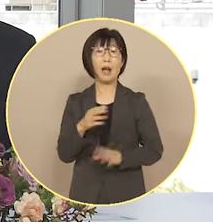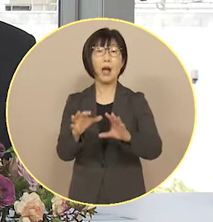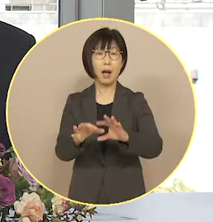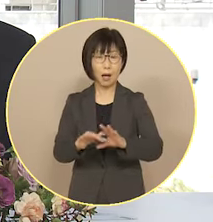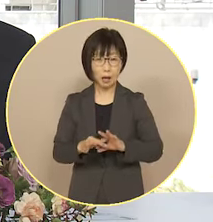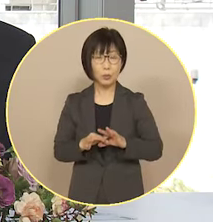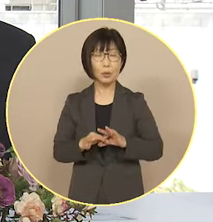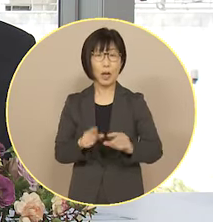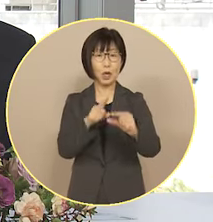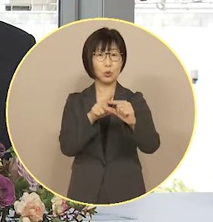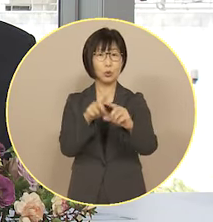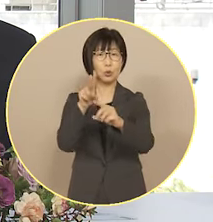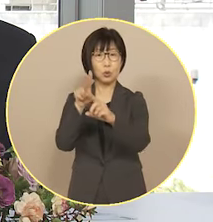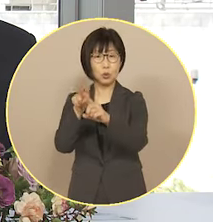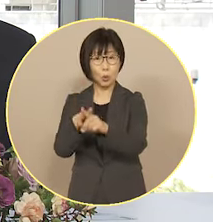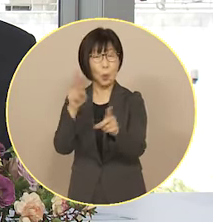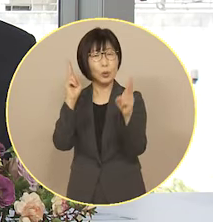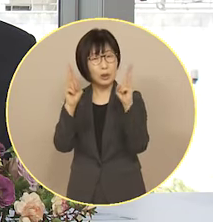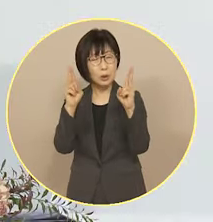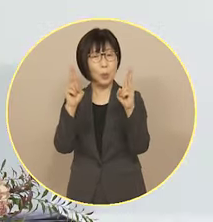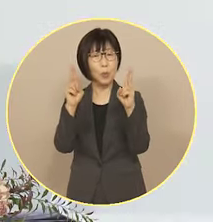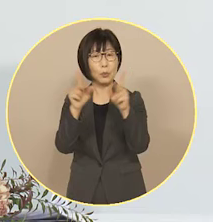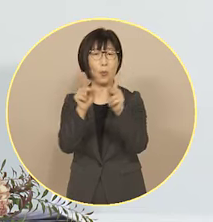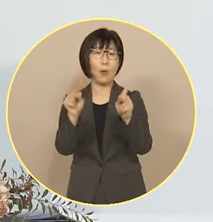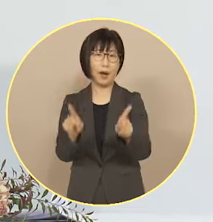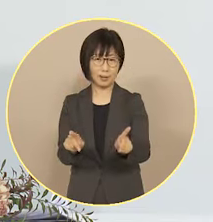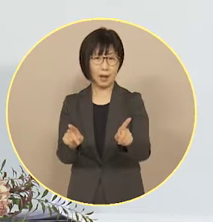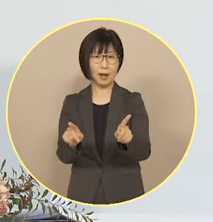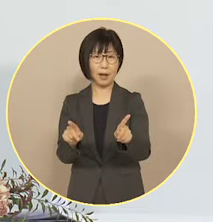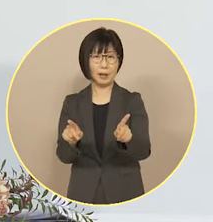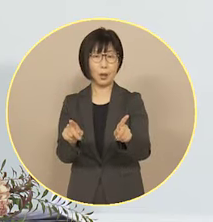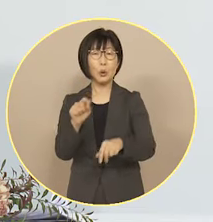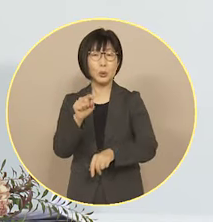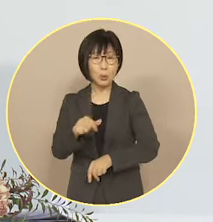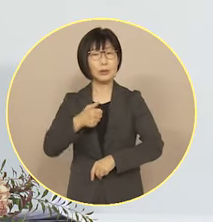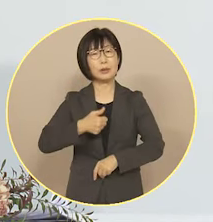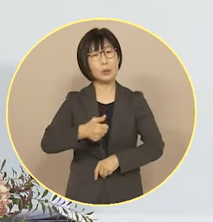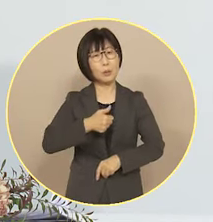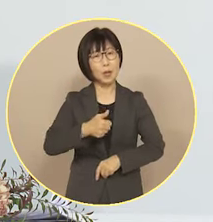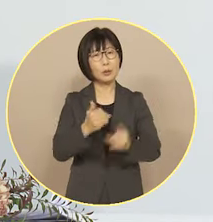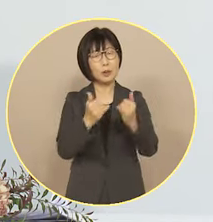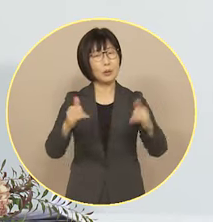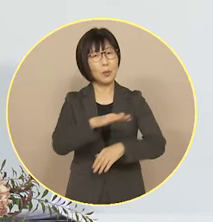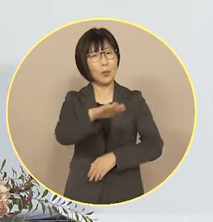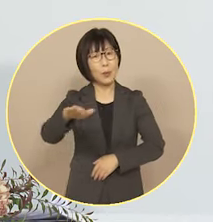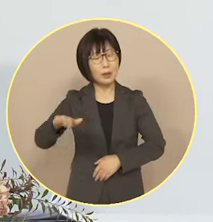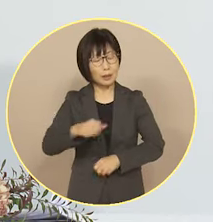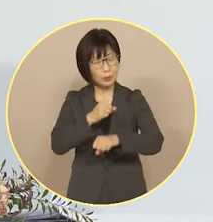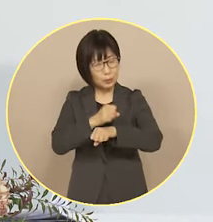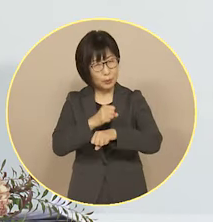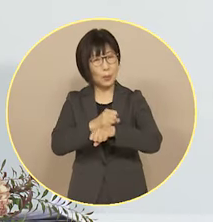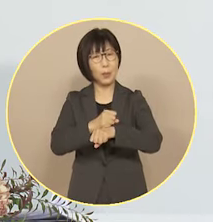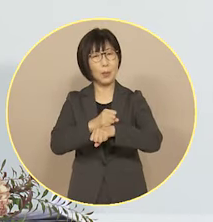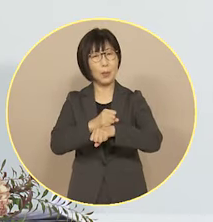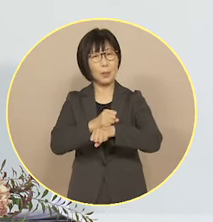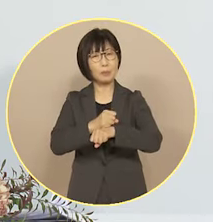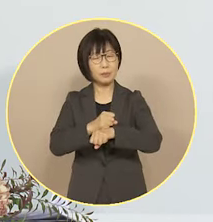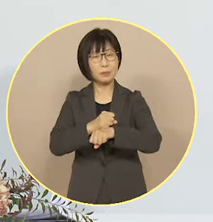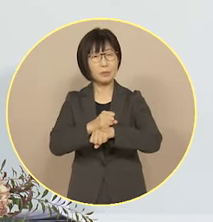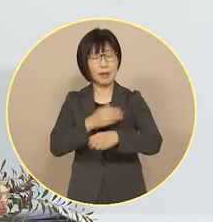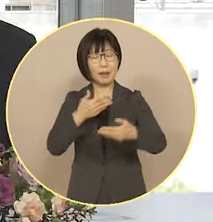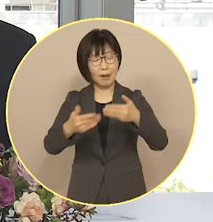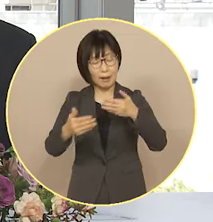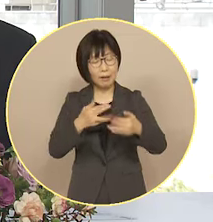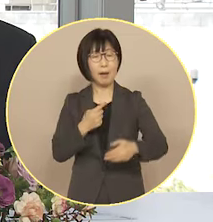から中小企業が直面する課題そしてそこに務める方々のご苦労も肌を持っ